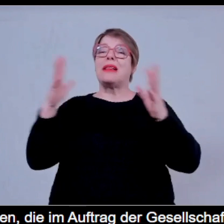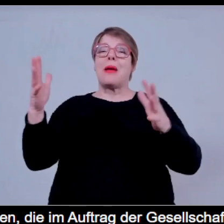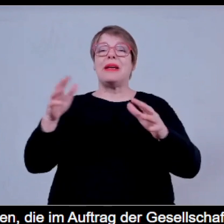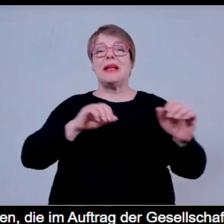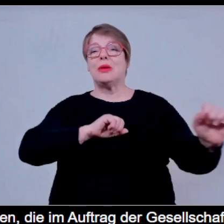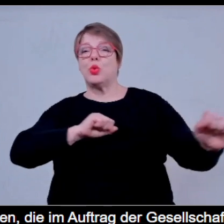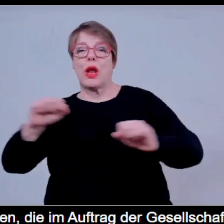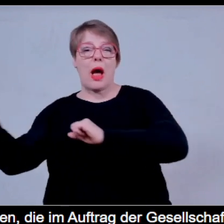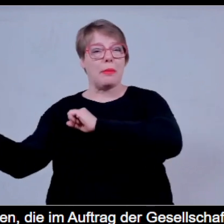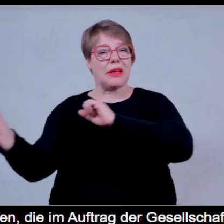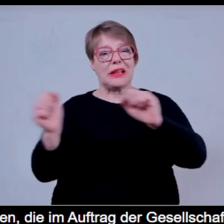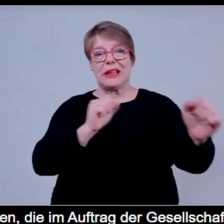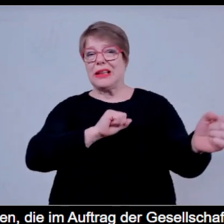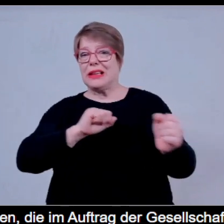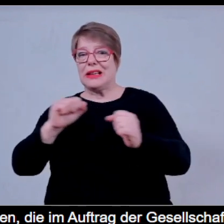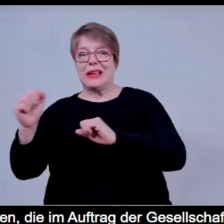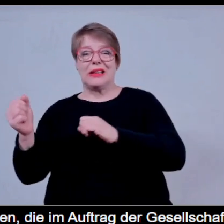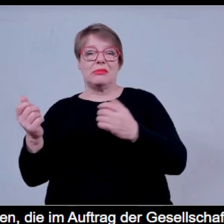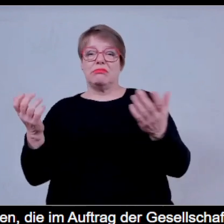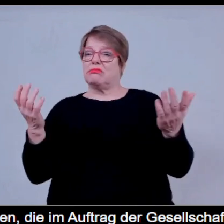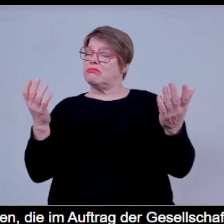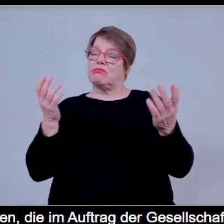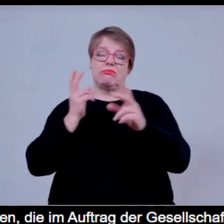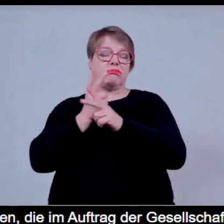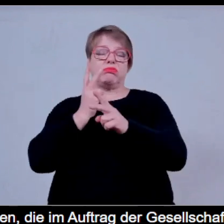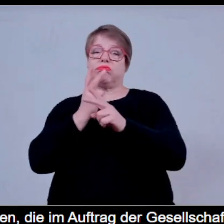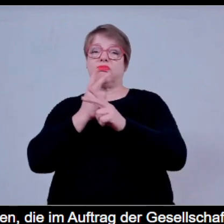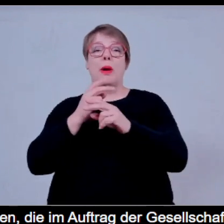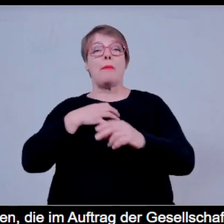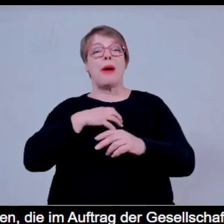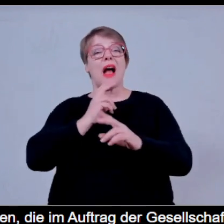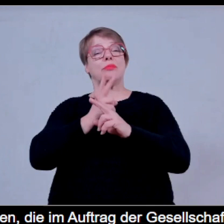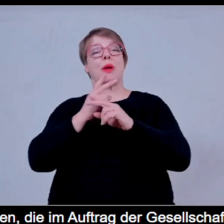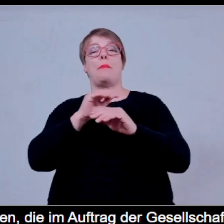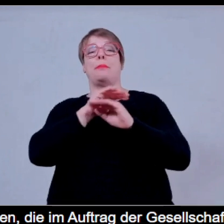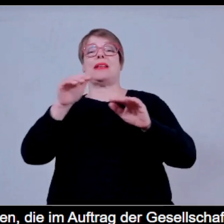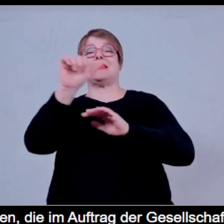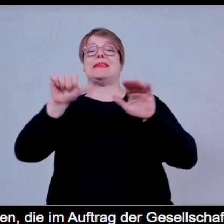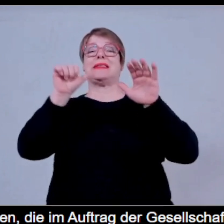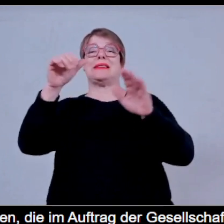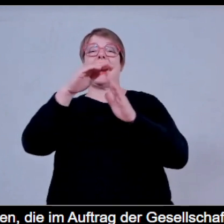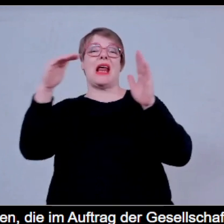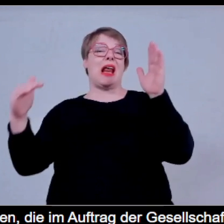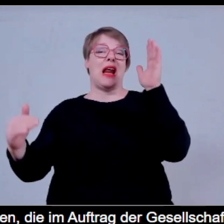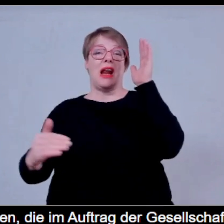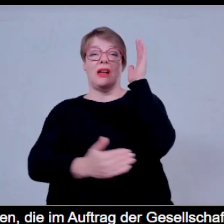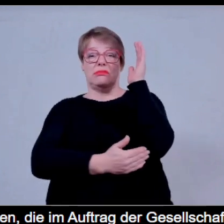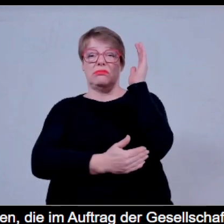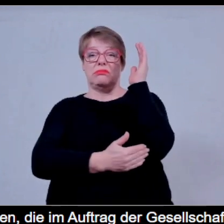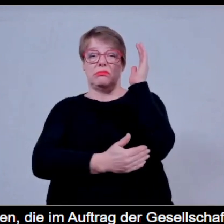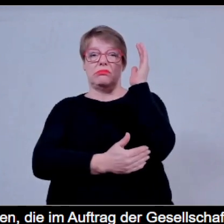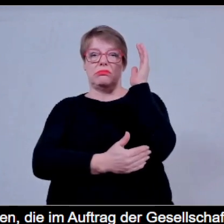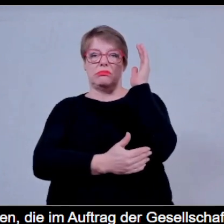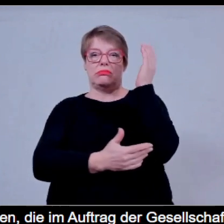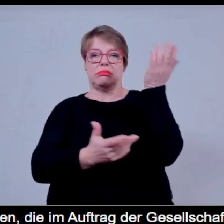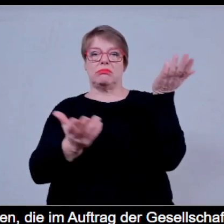ist 204,2. Also es ist eine sehr stabile Entwicklung aktuell und deshalb hat